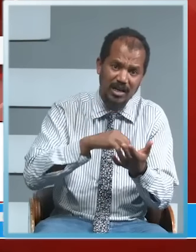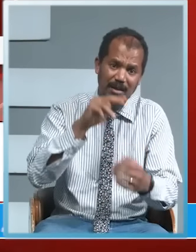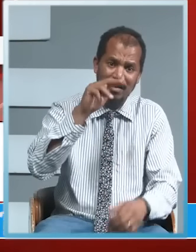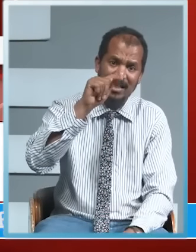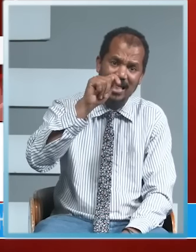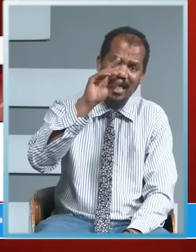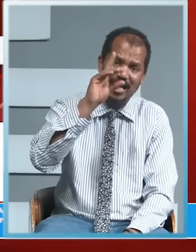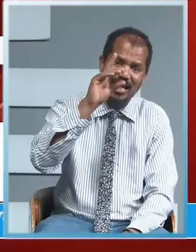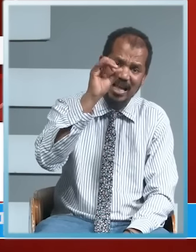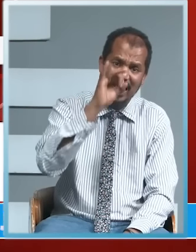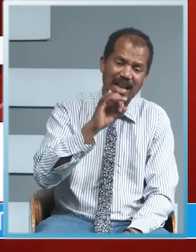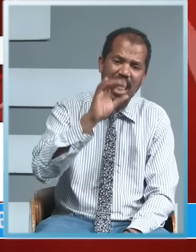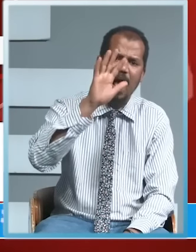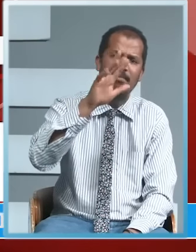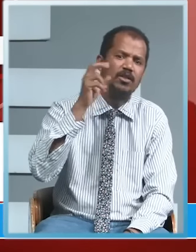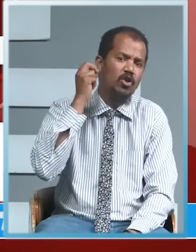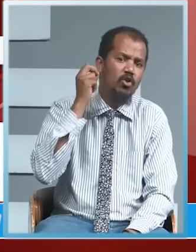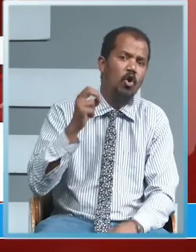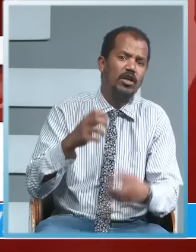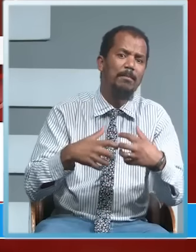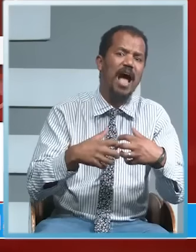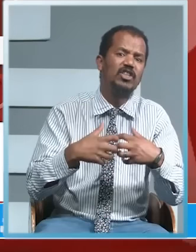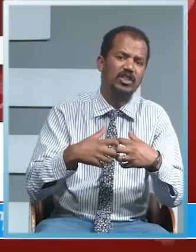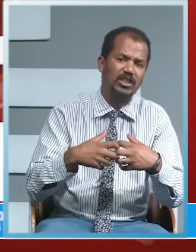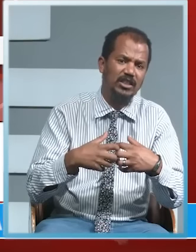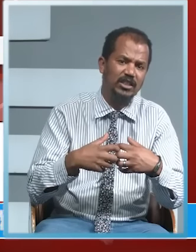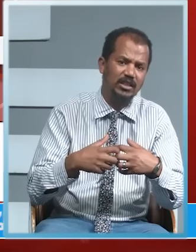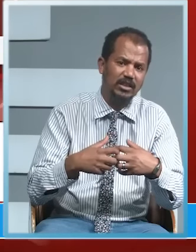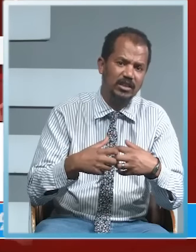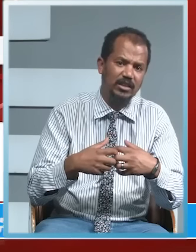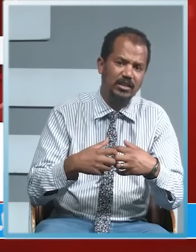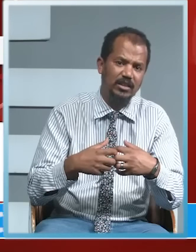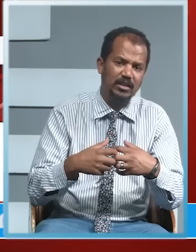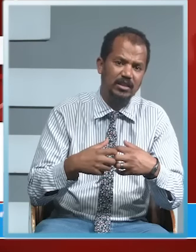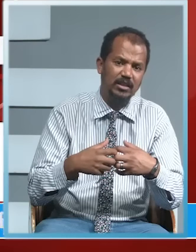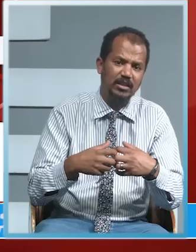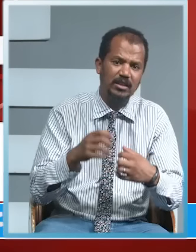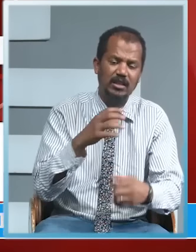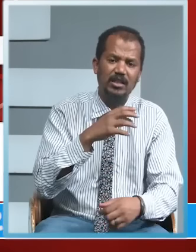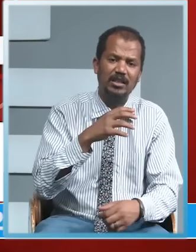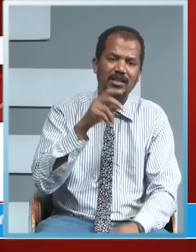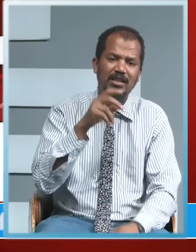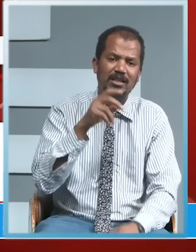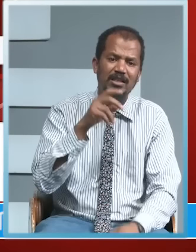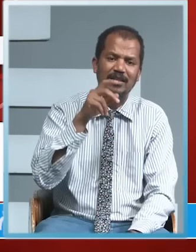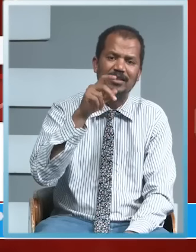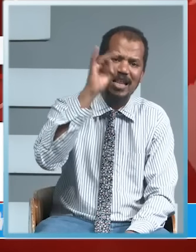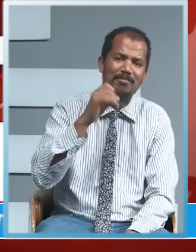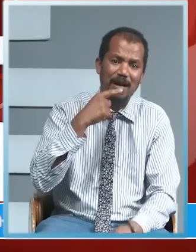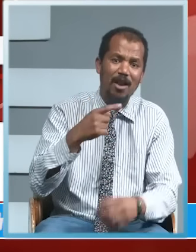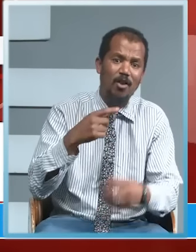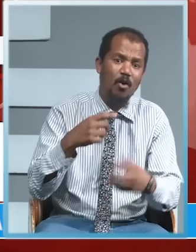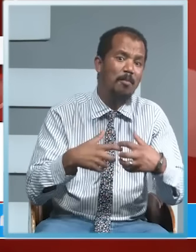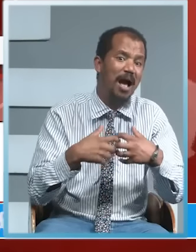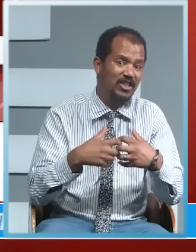መተከል ዞን 5 የወርቅ ማሽን የድንጋ እና የደለል የሚባለው